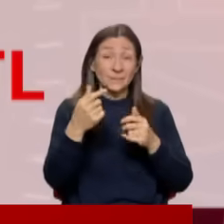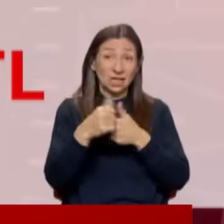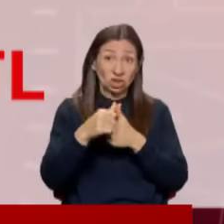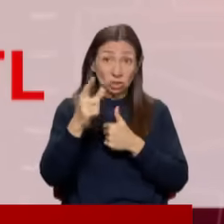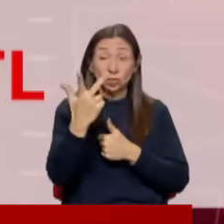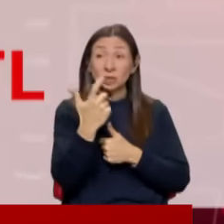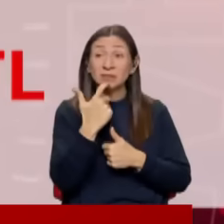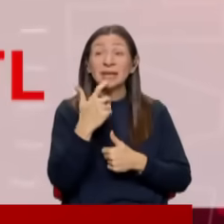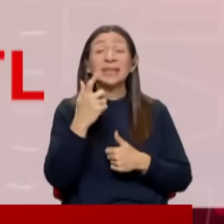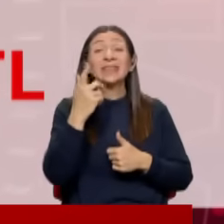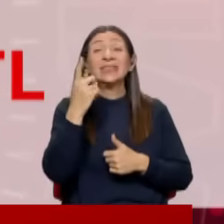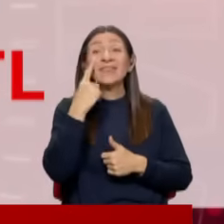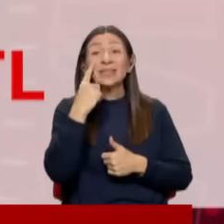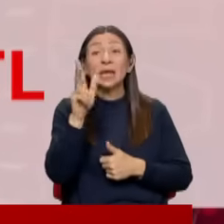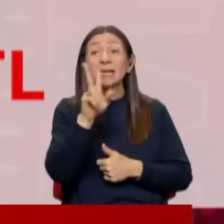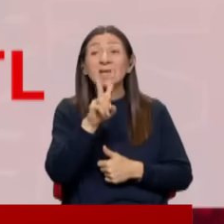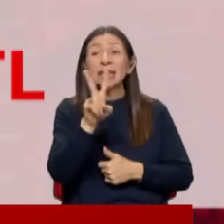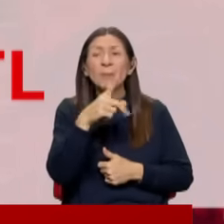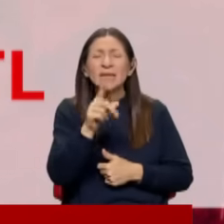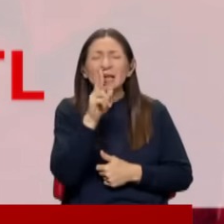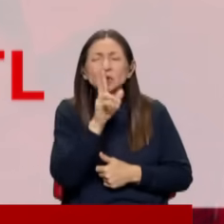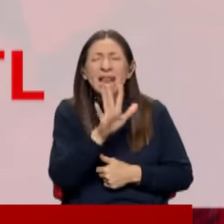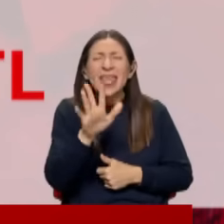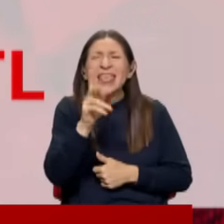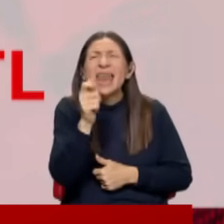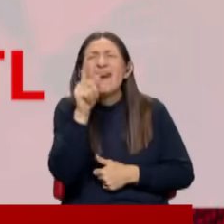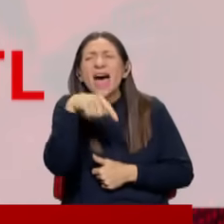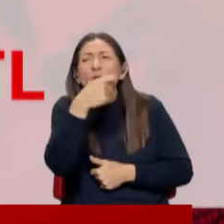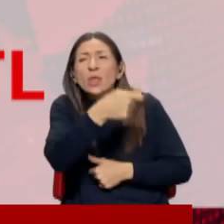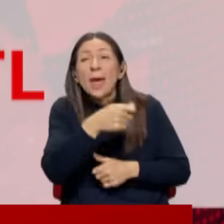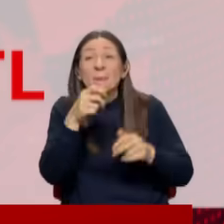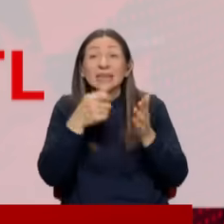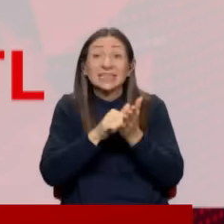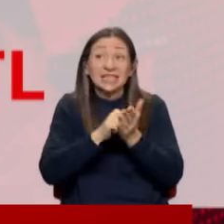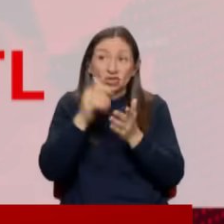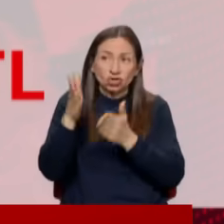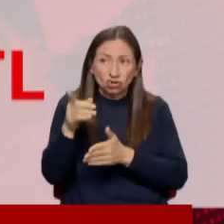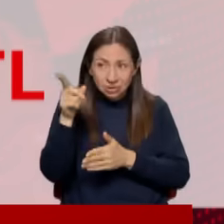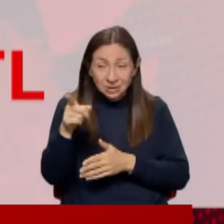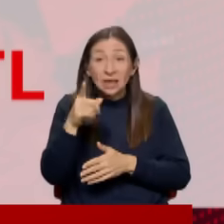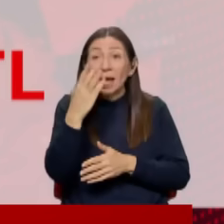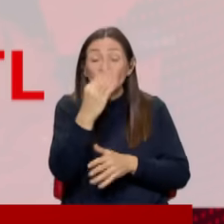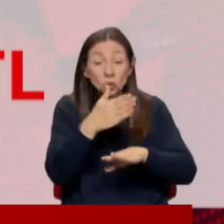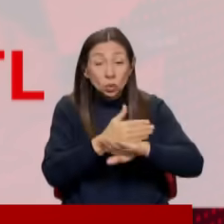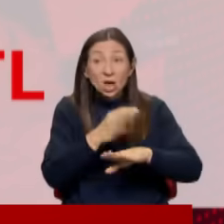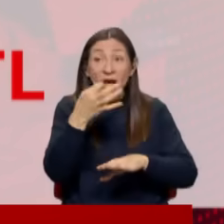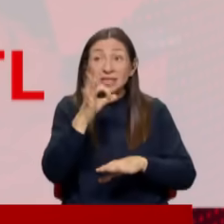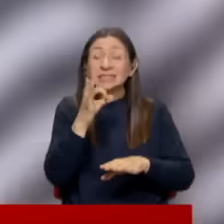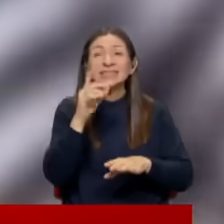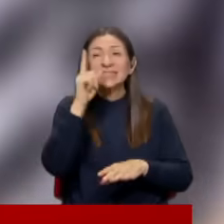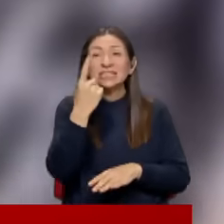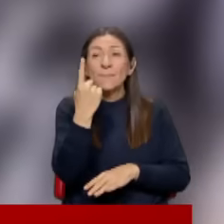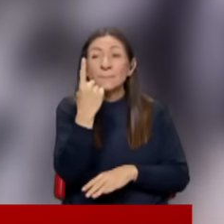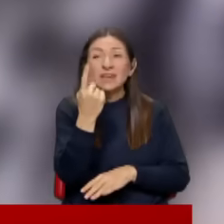Bilem'in 3 yılda devlete 20.257 lira vergi ödediğini ortaya çıkardı gazeteci Murat Arel. Eşine hediye ettiği külçe altınların ise